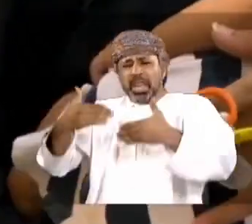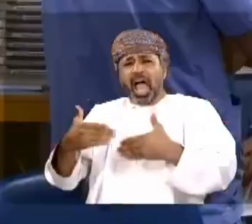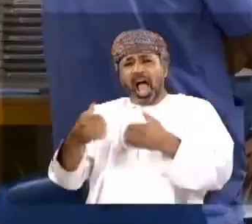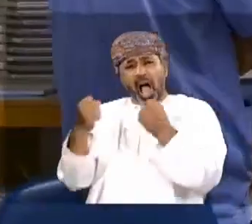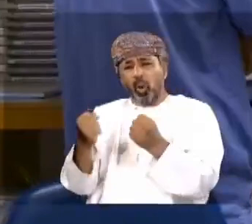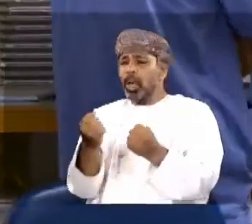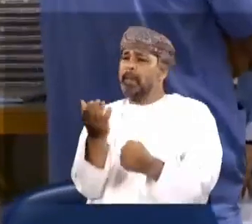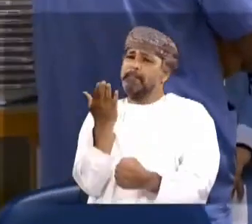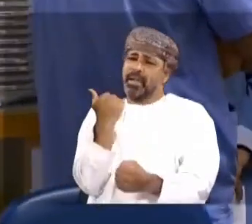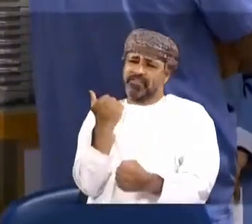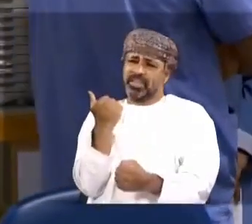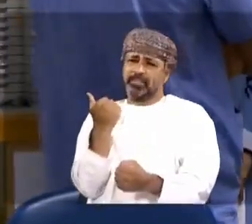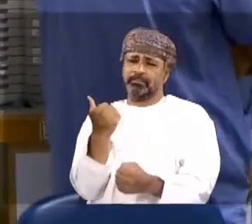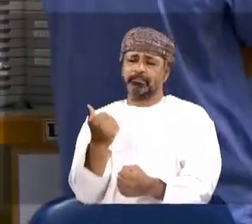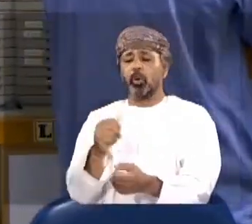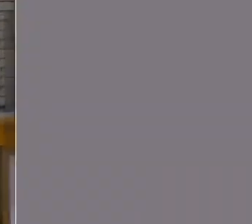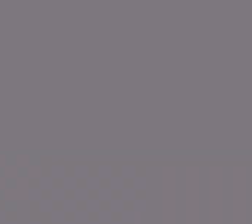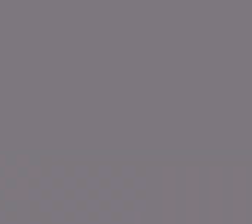الشديد.